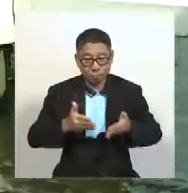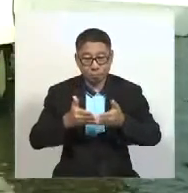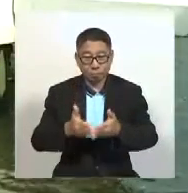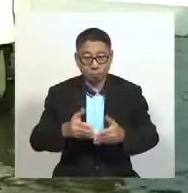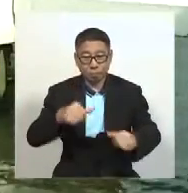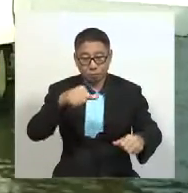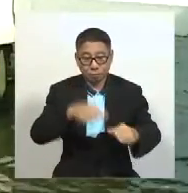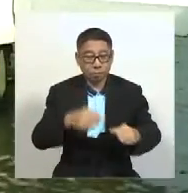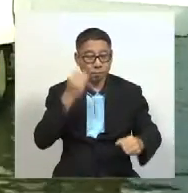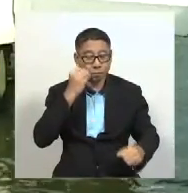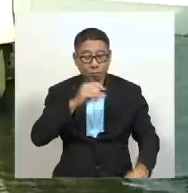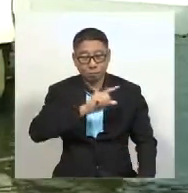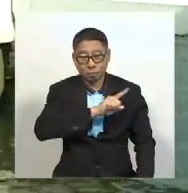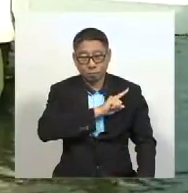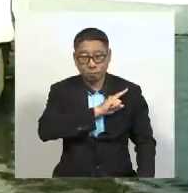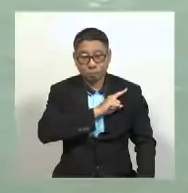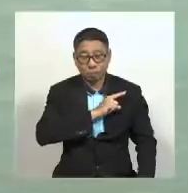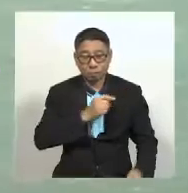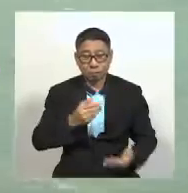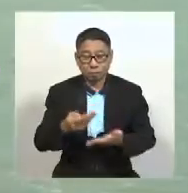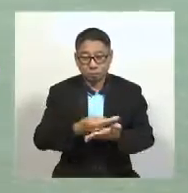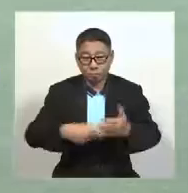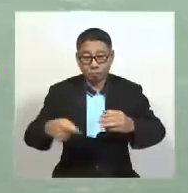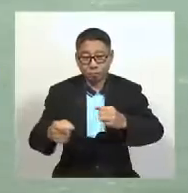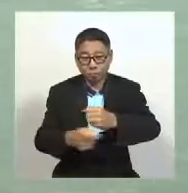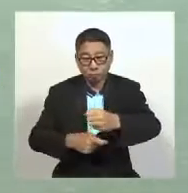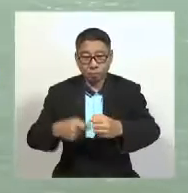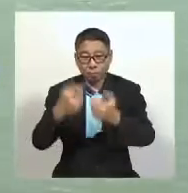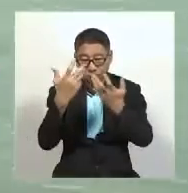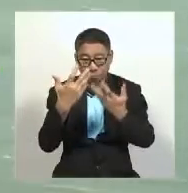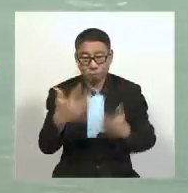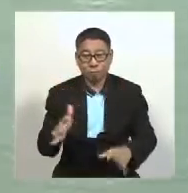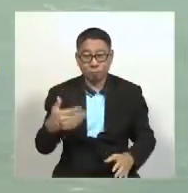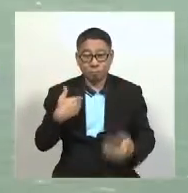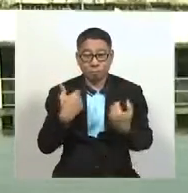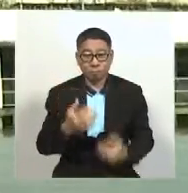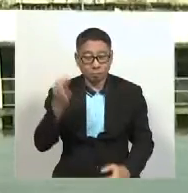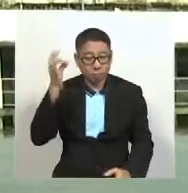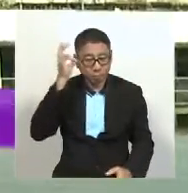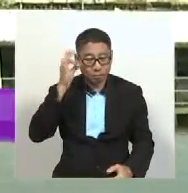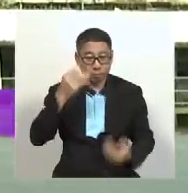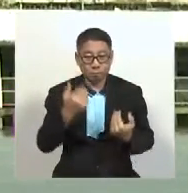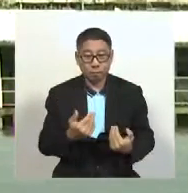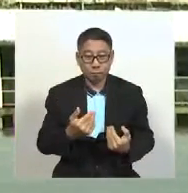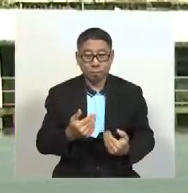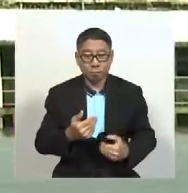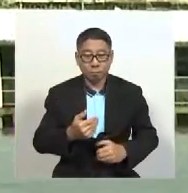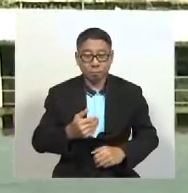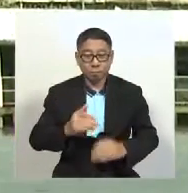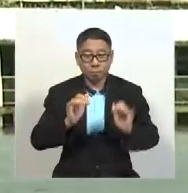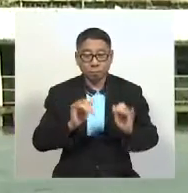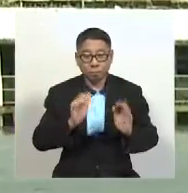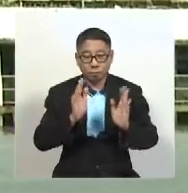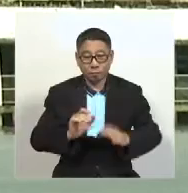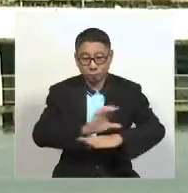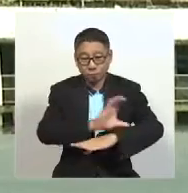ยู่บ้านพักส่วนตัวในย่านบางนาอยู่แล้วเราไปฟังคำชี้แจงดังกล่าวจากพลเรือตรีอภินันท์เพ็งสีทองเจ้ากรม